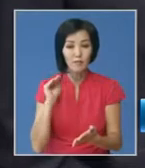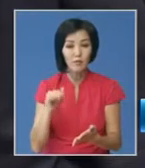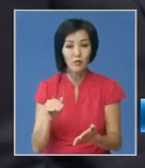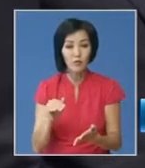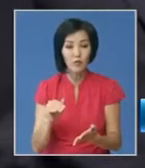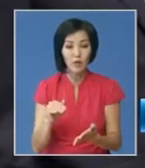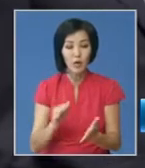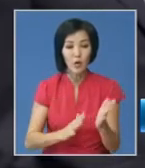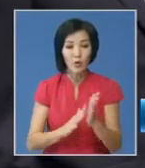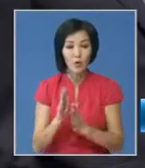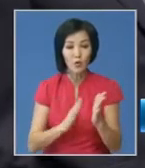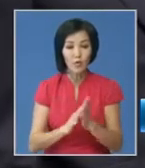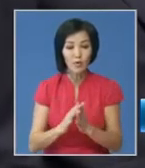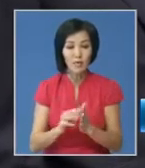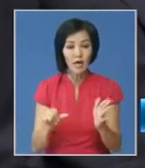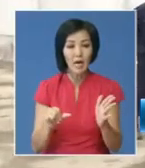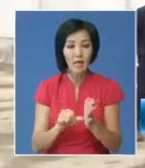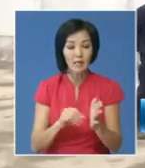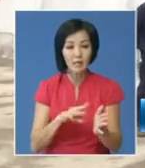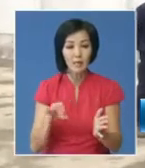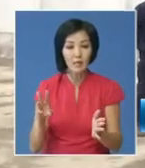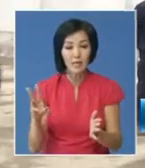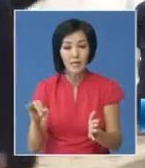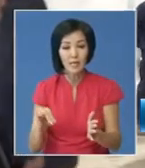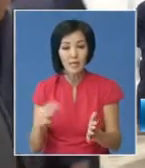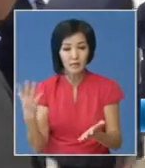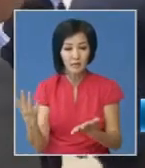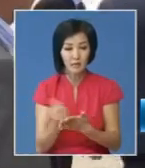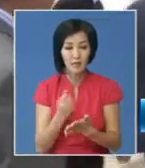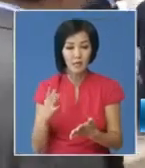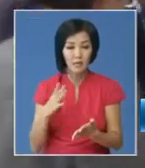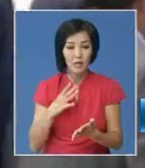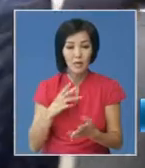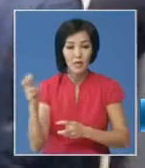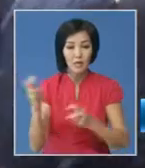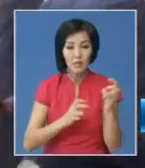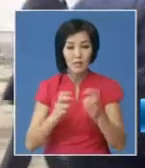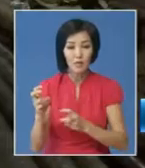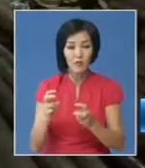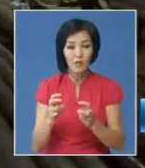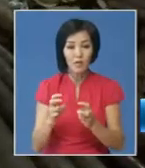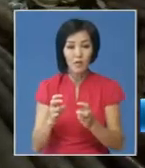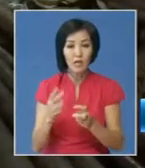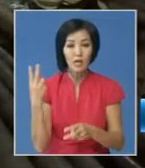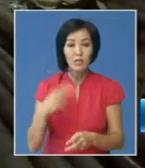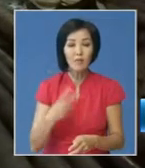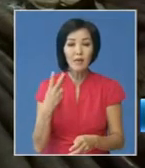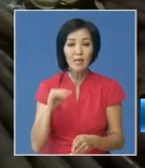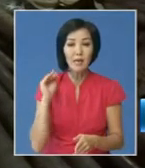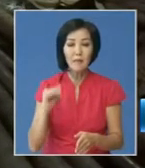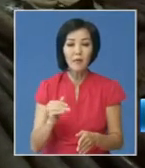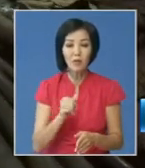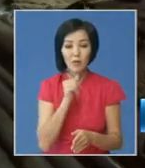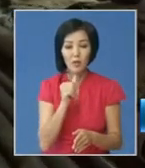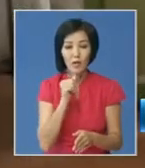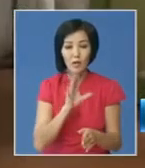өнімнен 6 миллиард теңгеге қол жеткізді. Зауыт былтыр 220 мың тонна шикізат қабылдап, одан 22 мың тонна қант